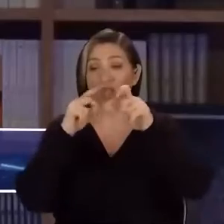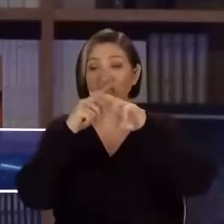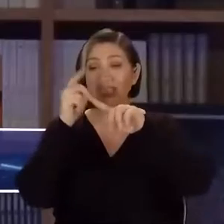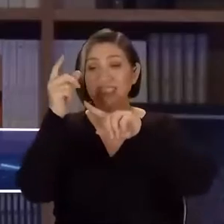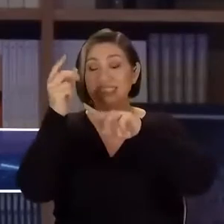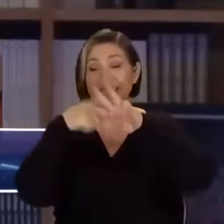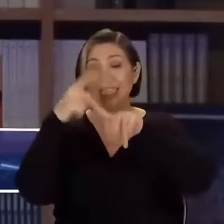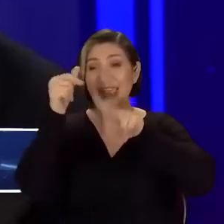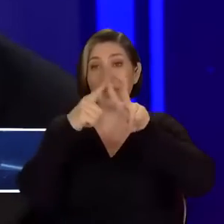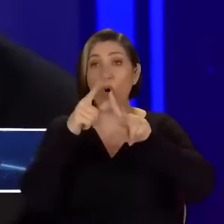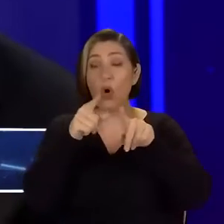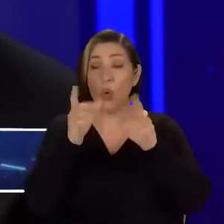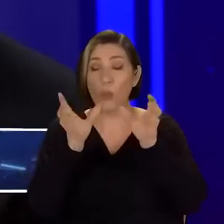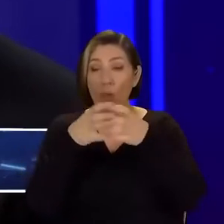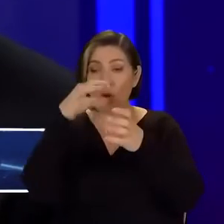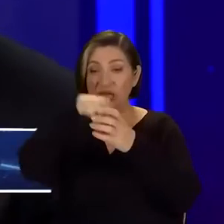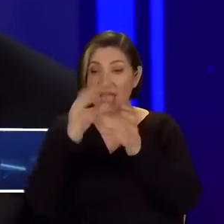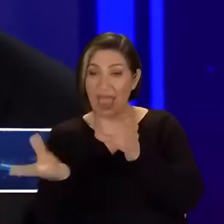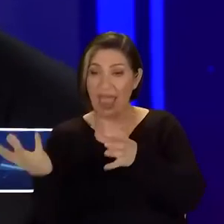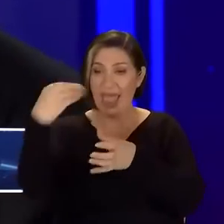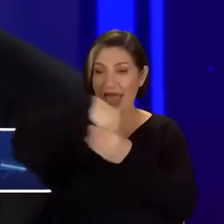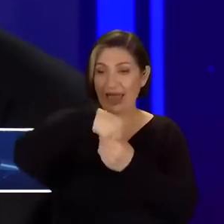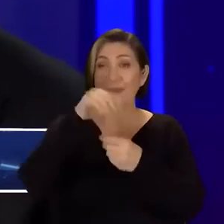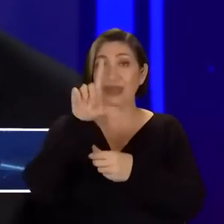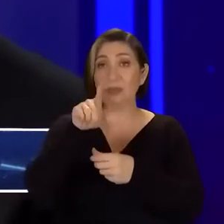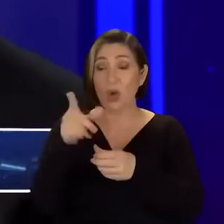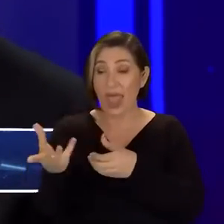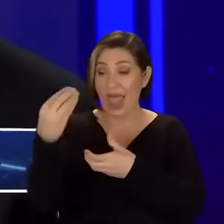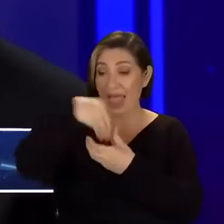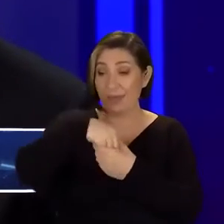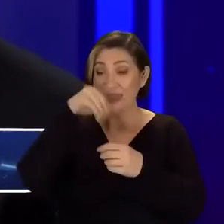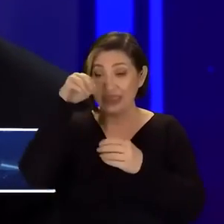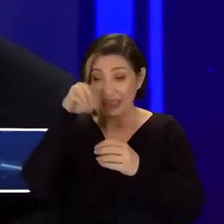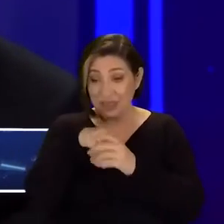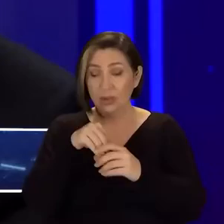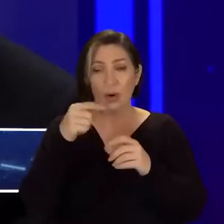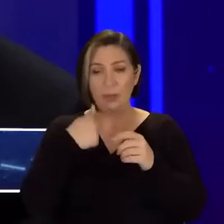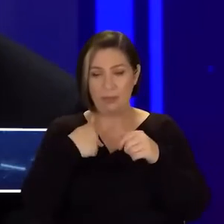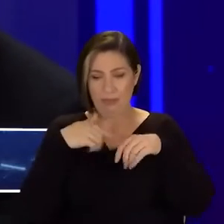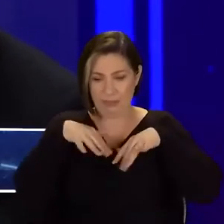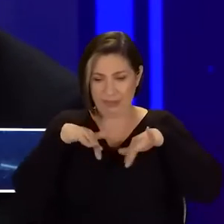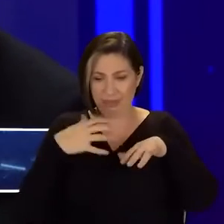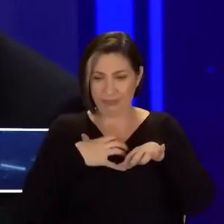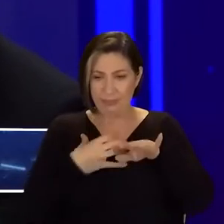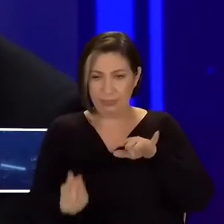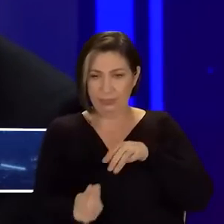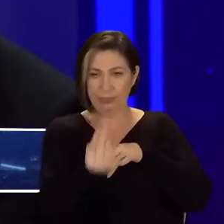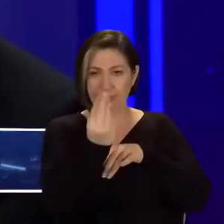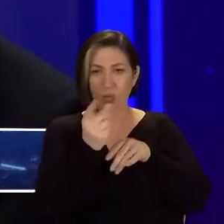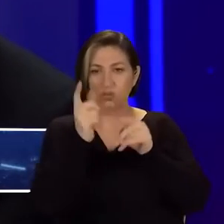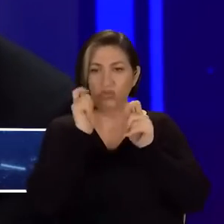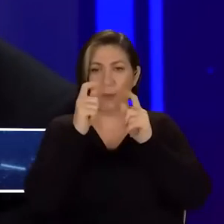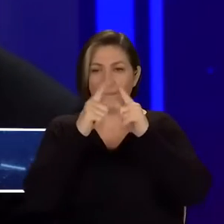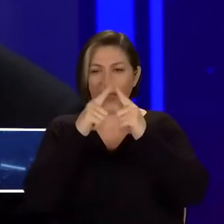yeni verinin o bloğa eklenmesi lazım. Eklenebilmesi için işte o madencilerin önüne geliyor. Madenciler o zor